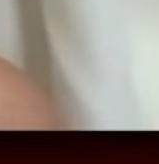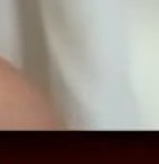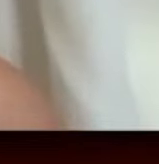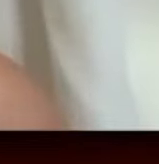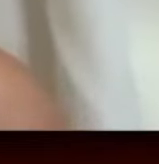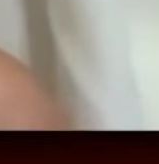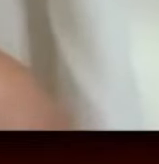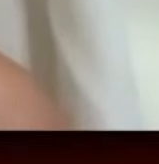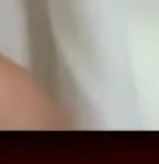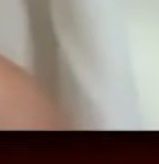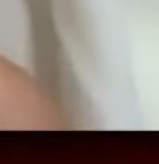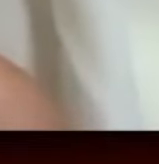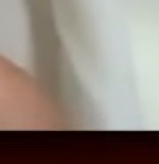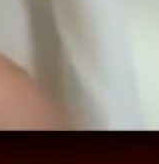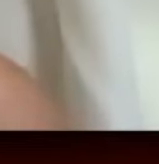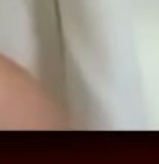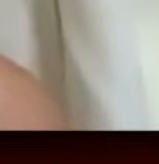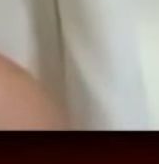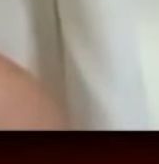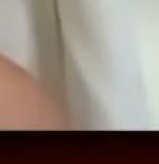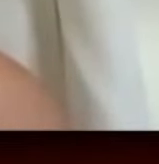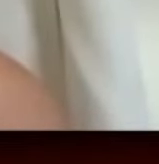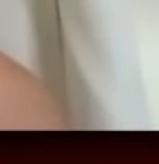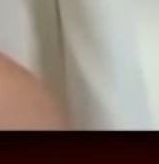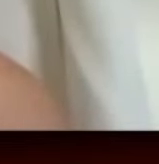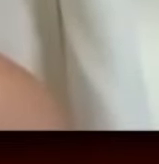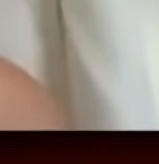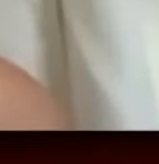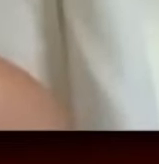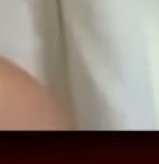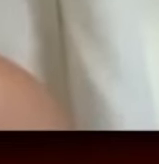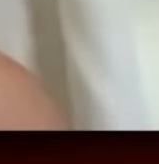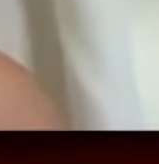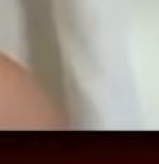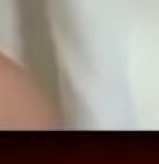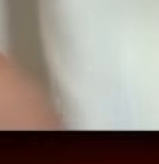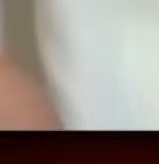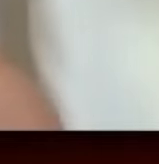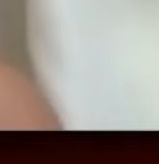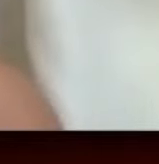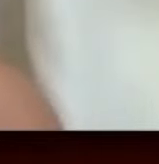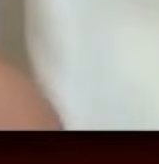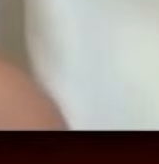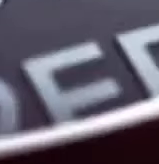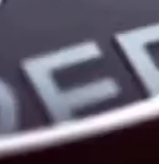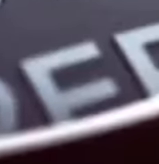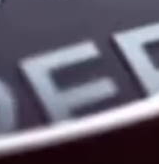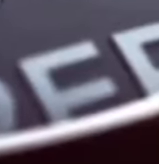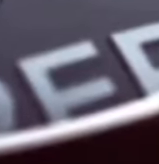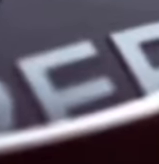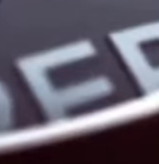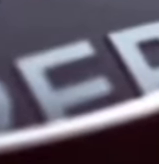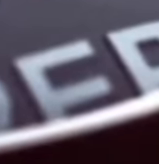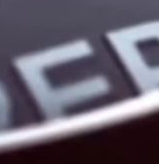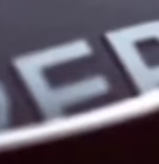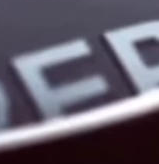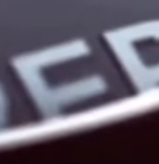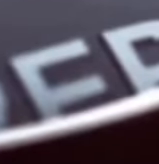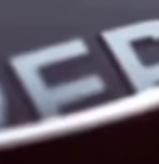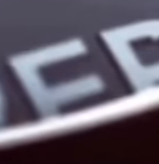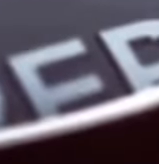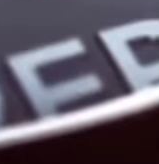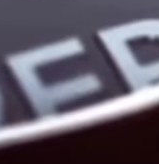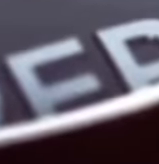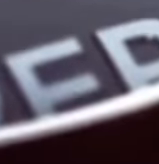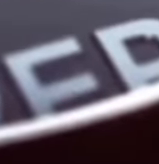ng pinakang pinuno ng bansa, kailangan tumatayo at hindi matatakot ang COA. Audit o ang